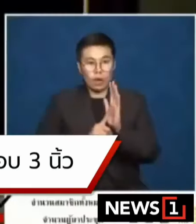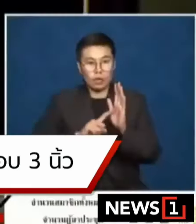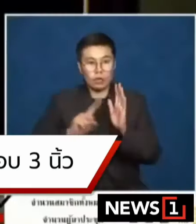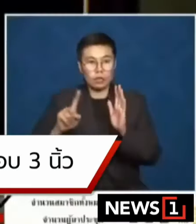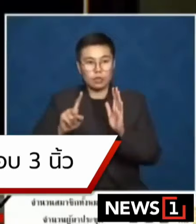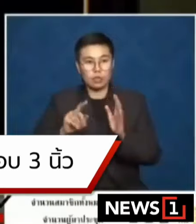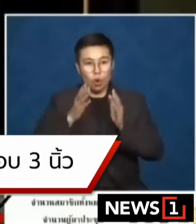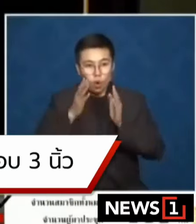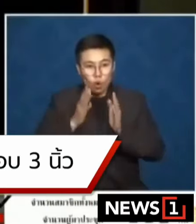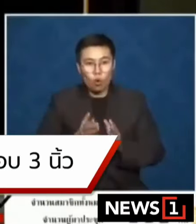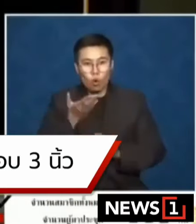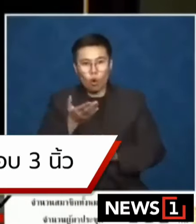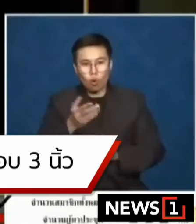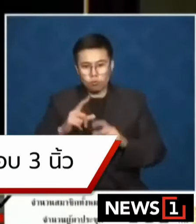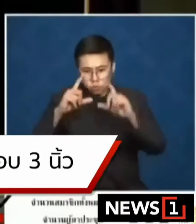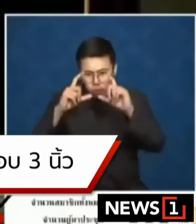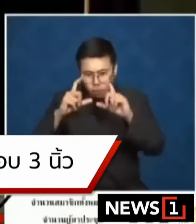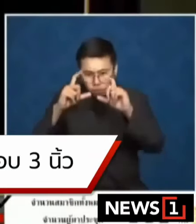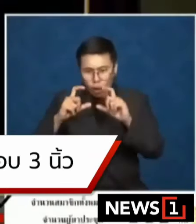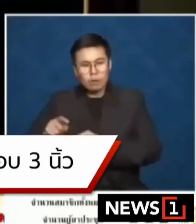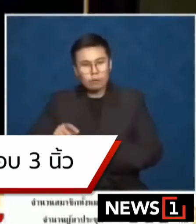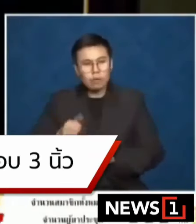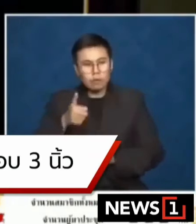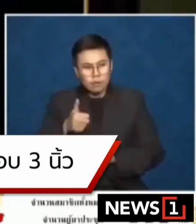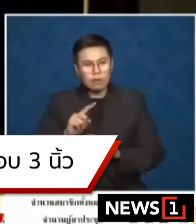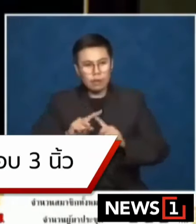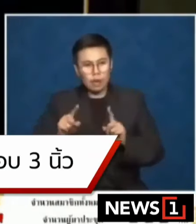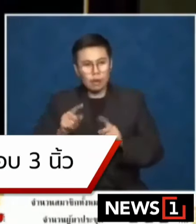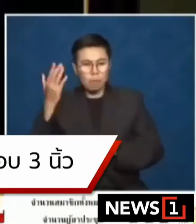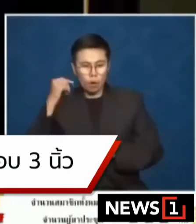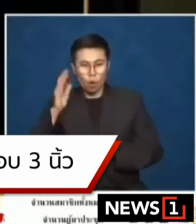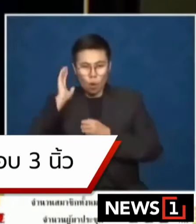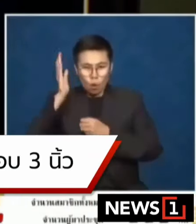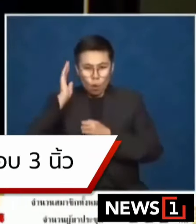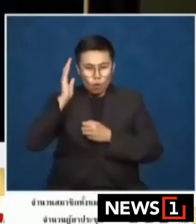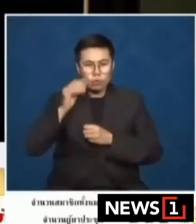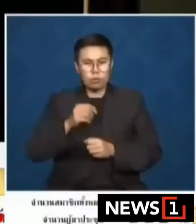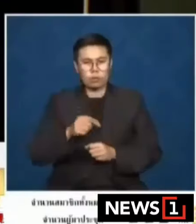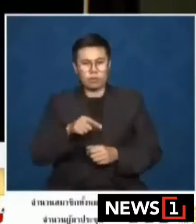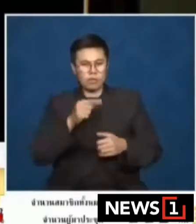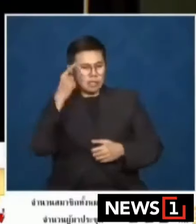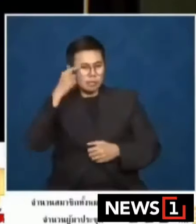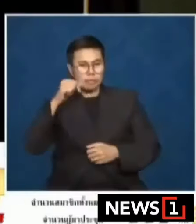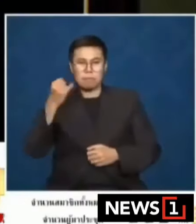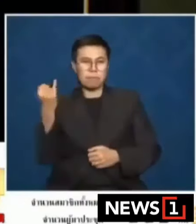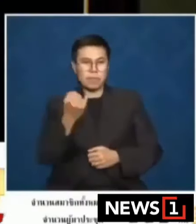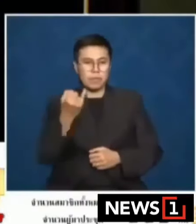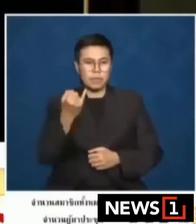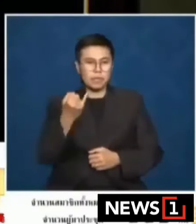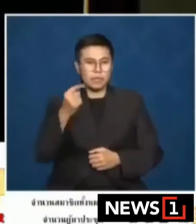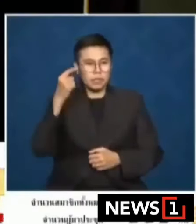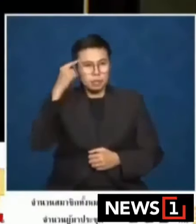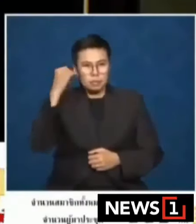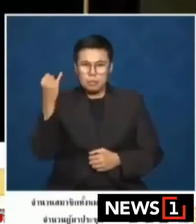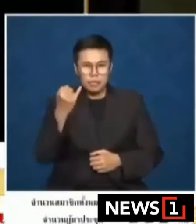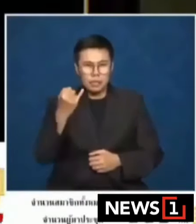เเนี่ยนะคะก็ขอให้เปิดเผยได้เลยเพราะต้องยอมรับว่ามันมีความพยายามคือเฉี่ยวไปเฉี่ยวมาหลายครั้งแล้วนะ